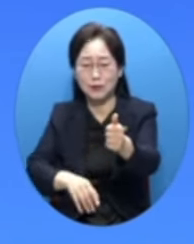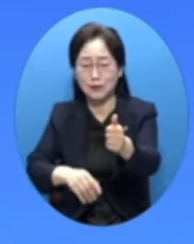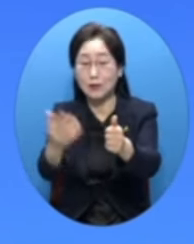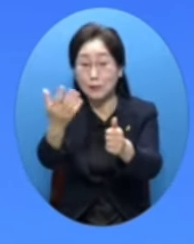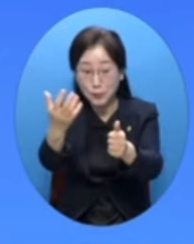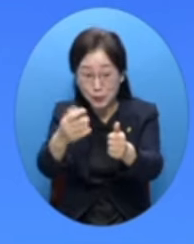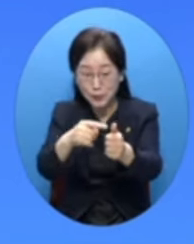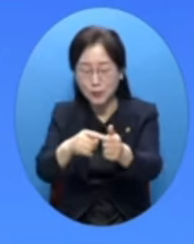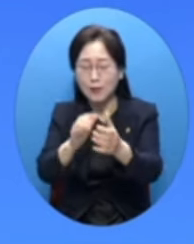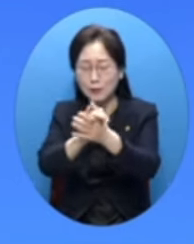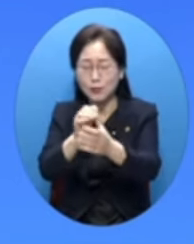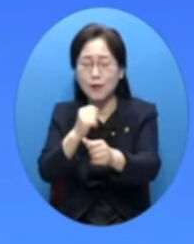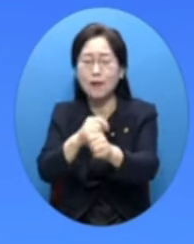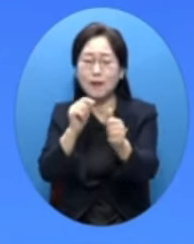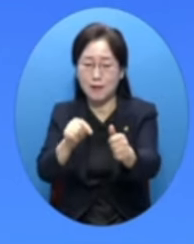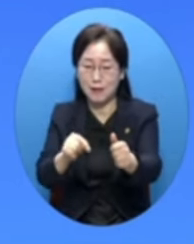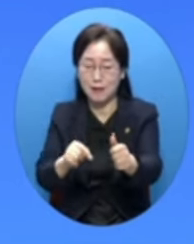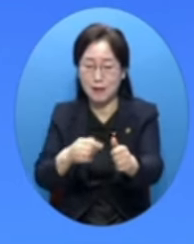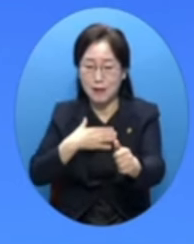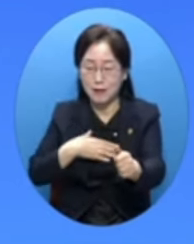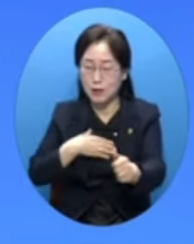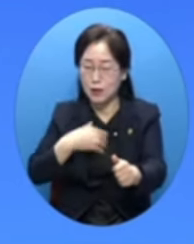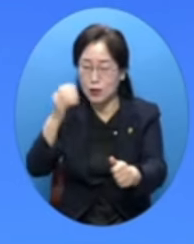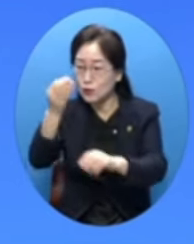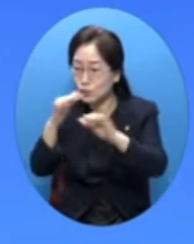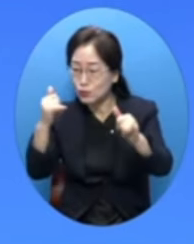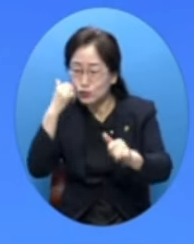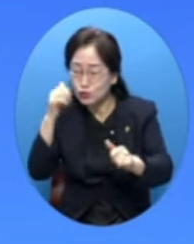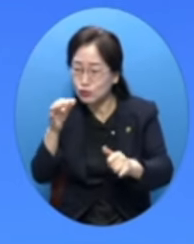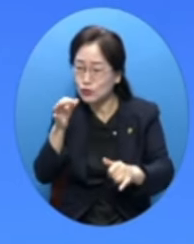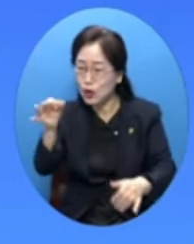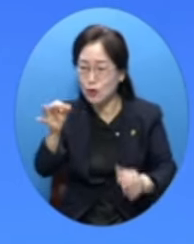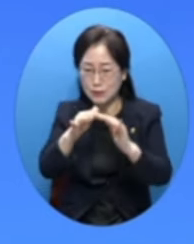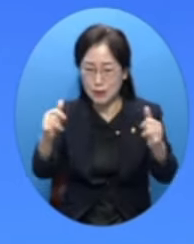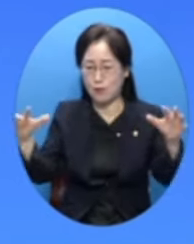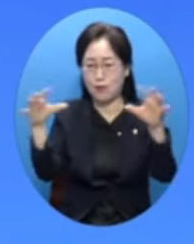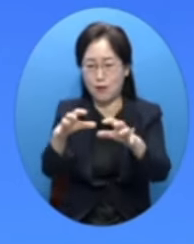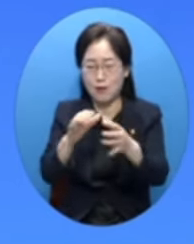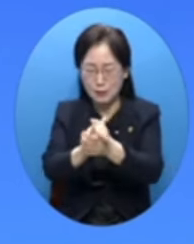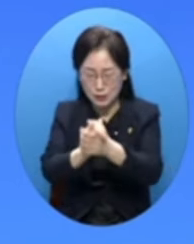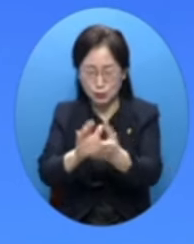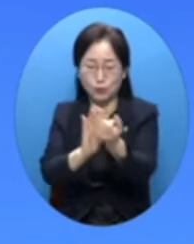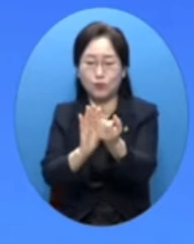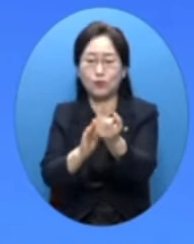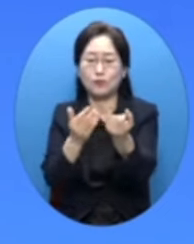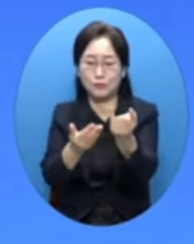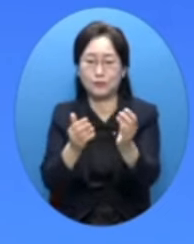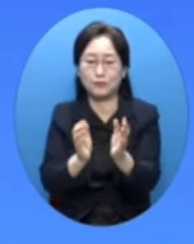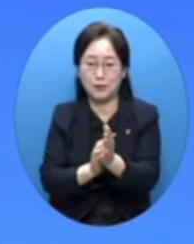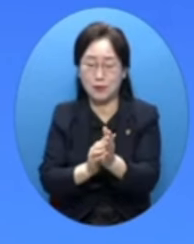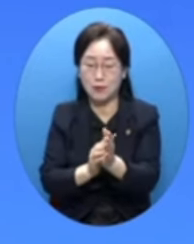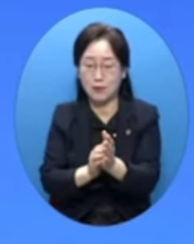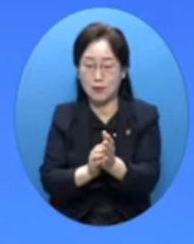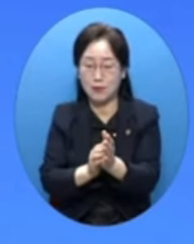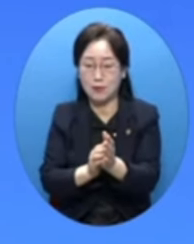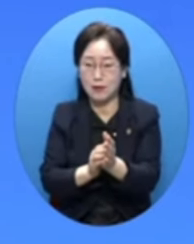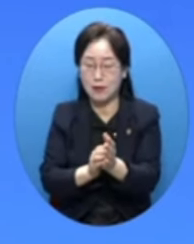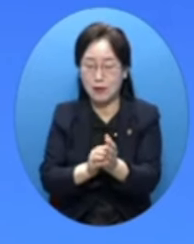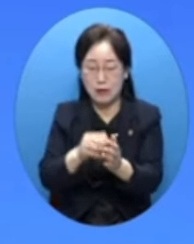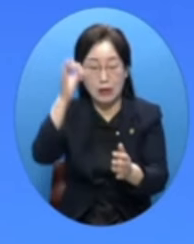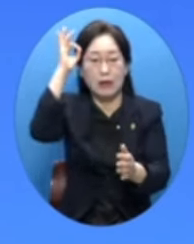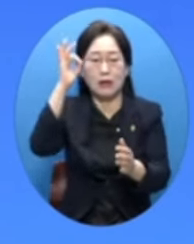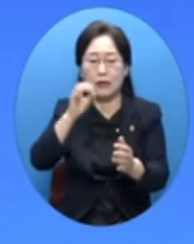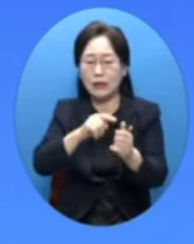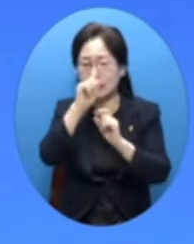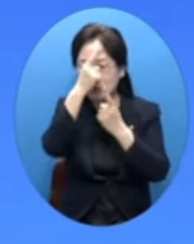된다고 그래갖고 성도님들이 한 10명 데려가서 같이 기도를 해주었습니다. 그때 이성범 목사님하고 한 약속이